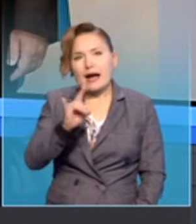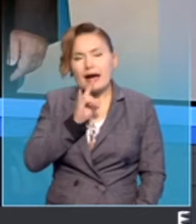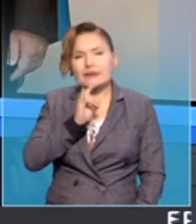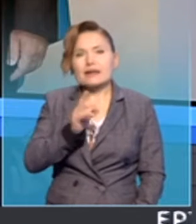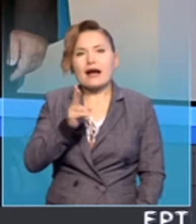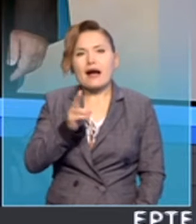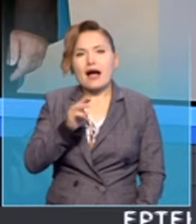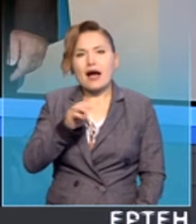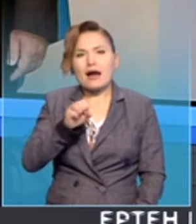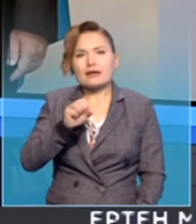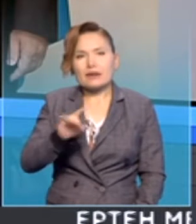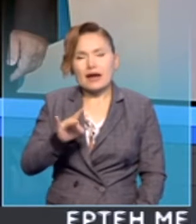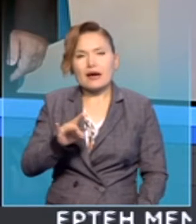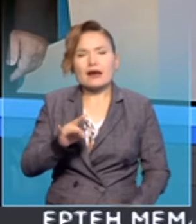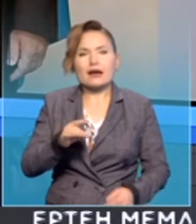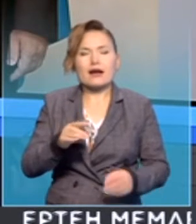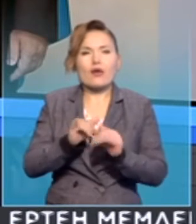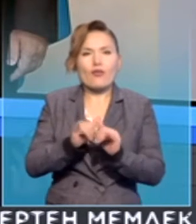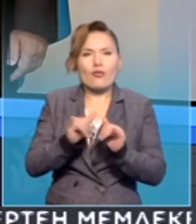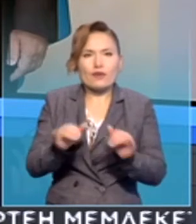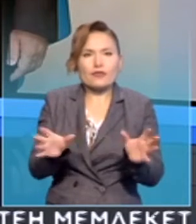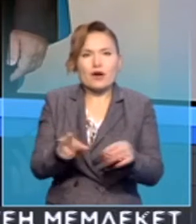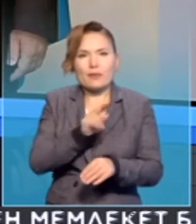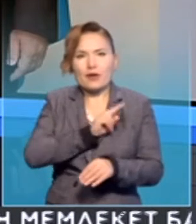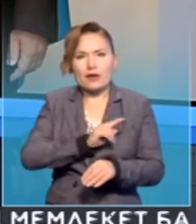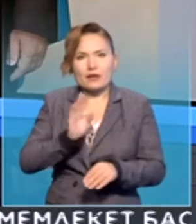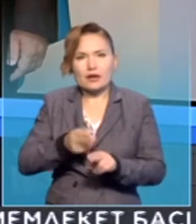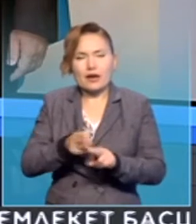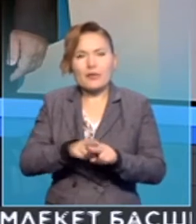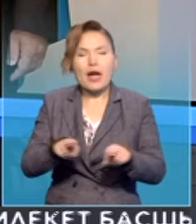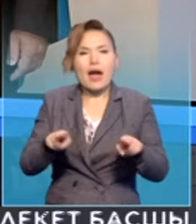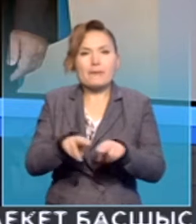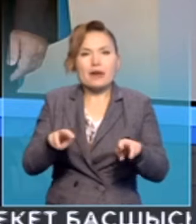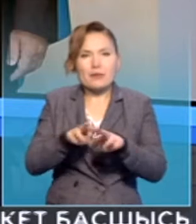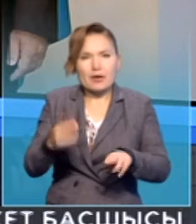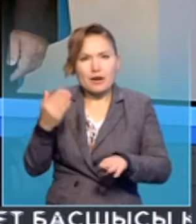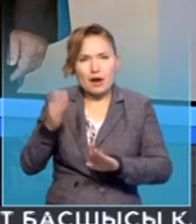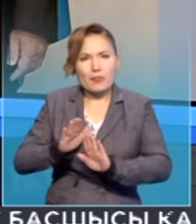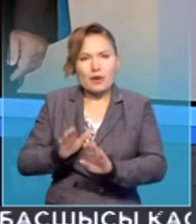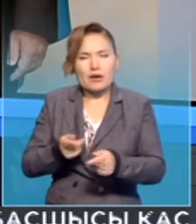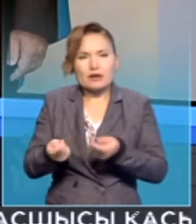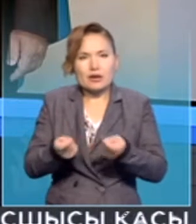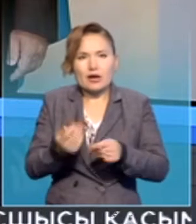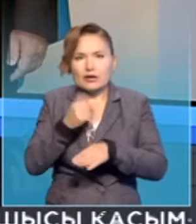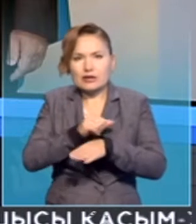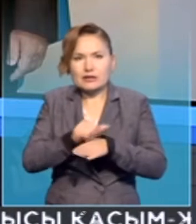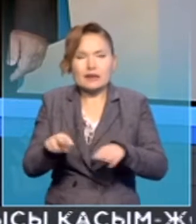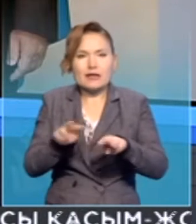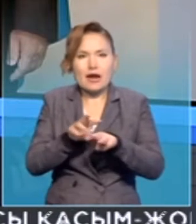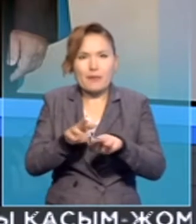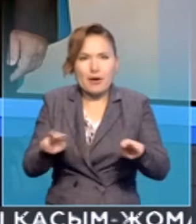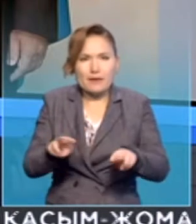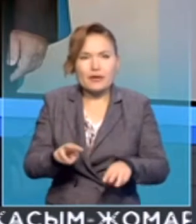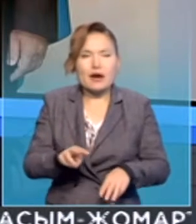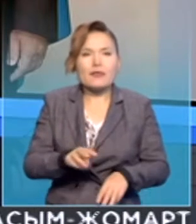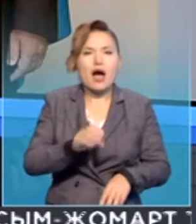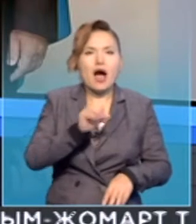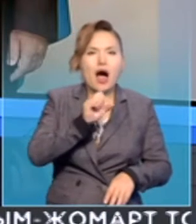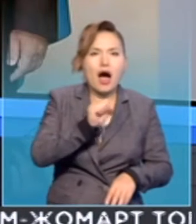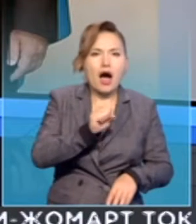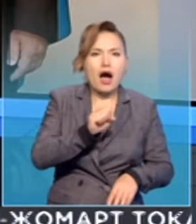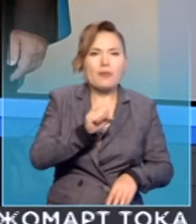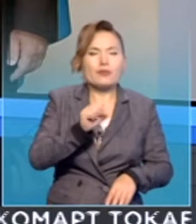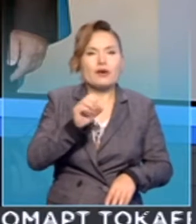Қазақ-Қатар қатынасы артады. Қасым-Жомарт Тоқаев, Қатар премьер-министрінің орынбасары, сыртқы істер министрі Мұхаммед бен